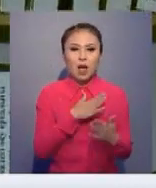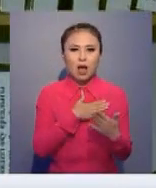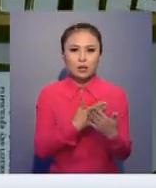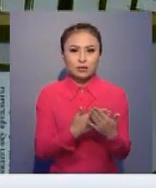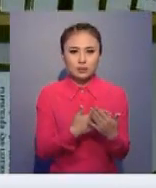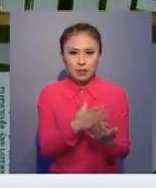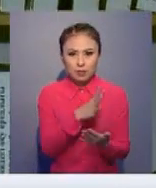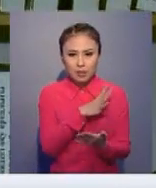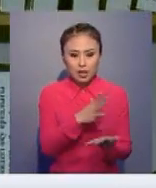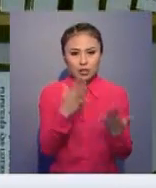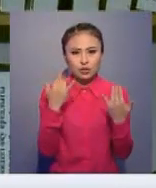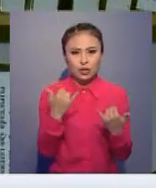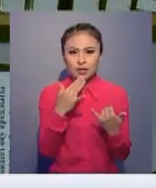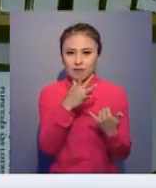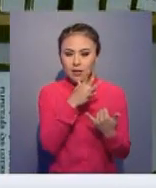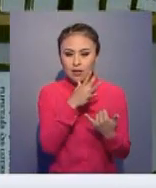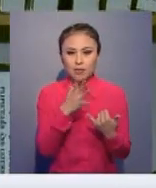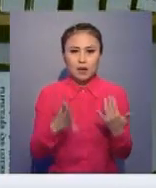Қазіргі таңда